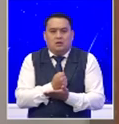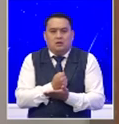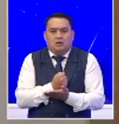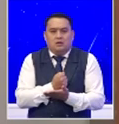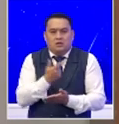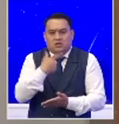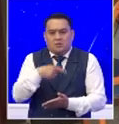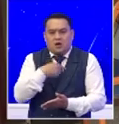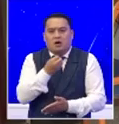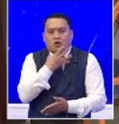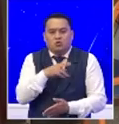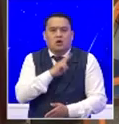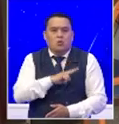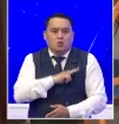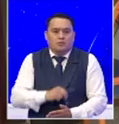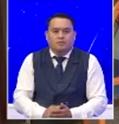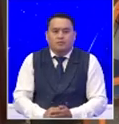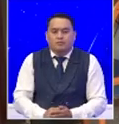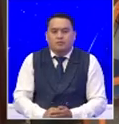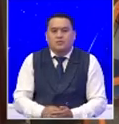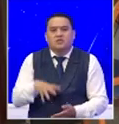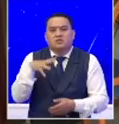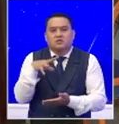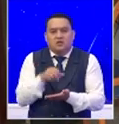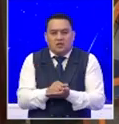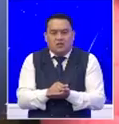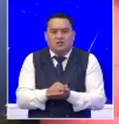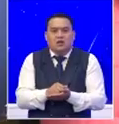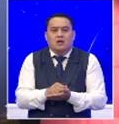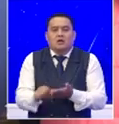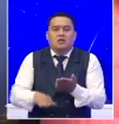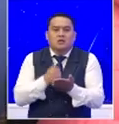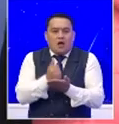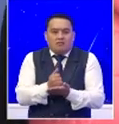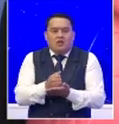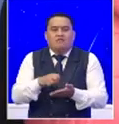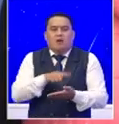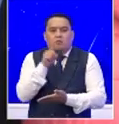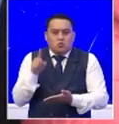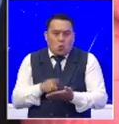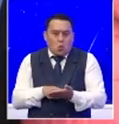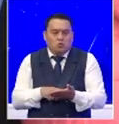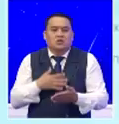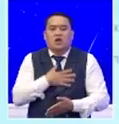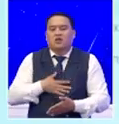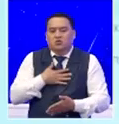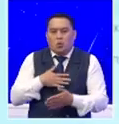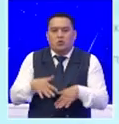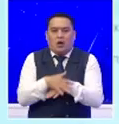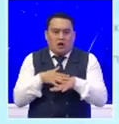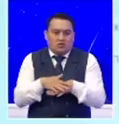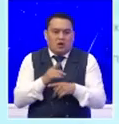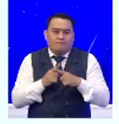устраивающую для себя хорошую работу. Реализация дорожной карты занятости позволит решить приоритетные проблемные вопросы, волнующие население, и даст